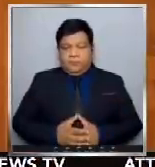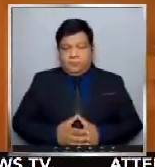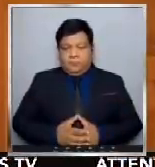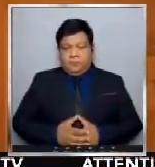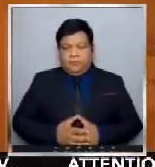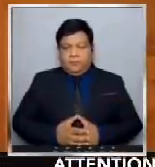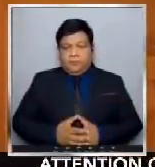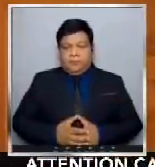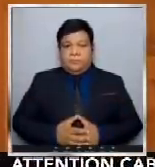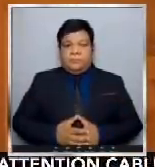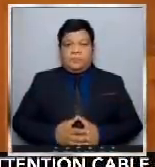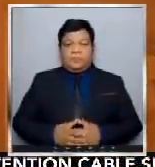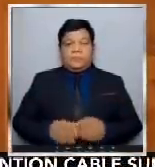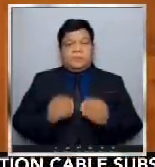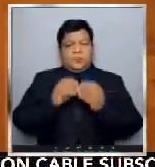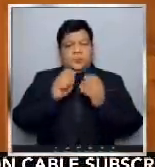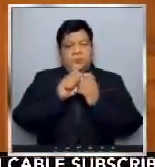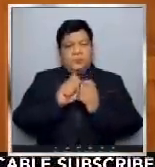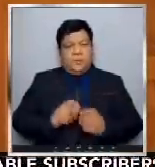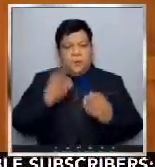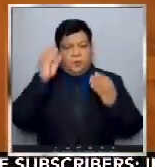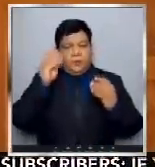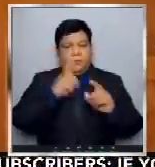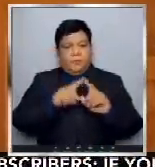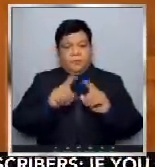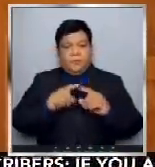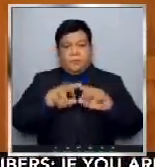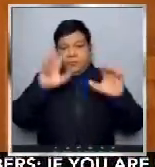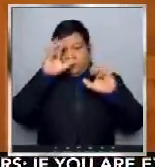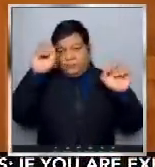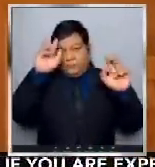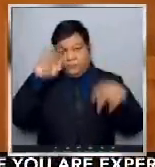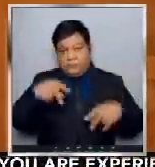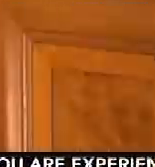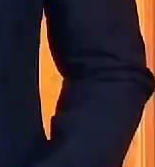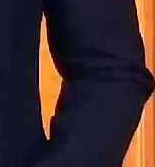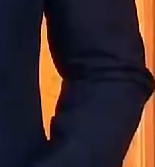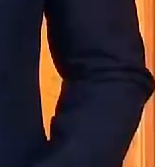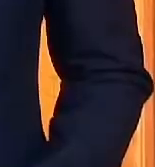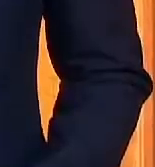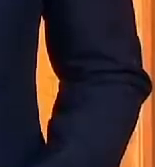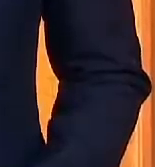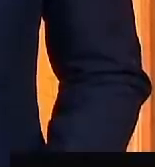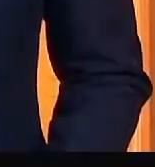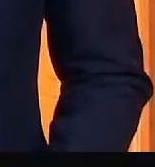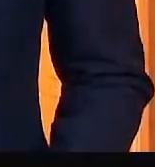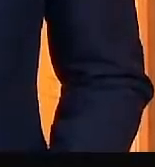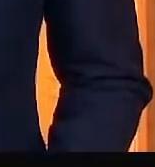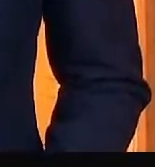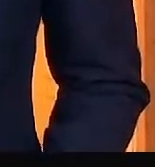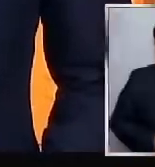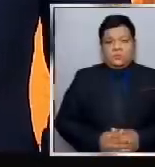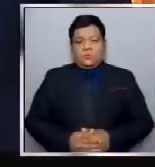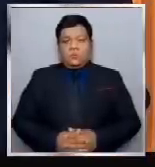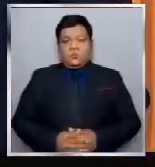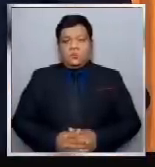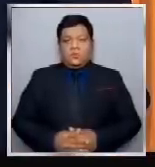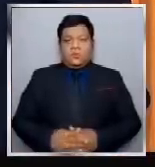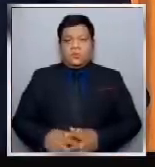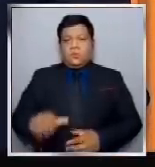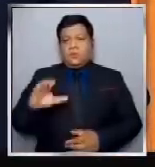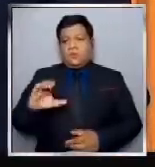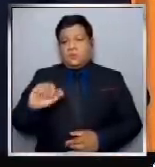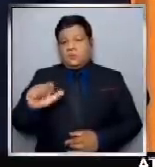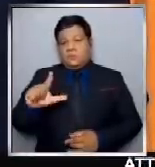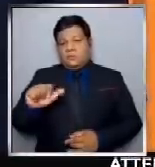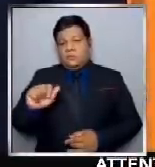Abangan mamaya ang ibang aktibidad ng mga presidential at vice presidential candidate. Ang rehiyon ng Calabarzon ang sinuyod ngayon ng